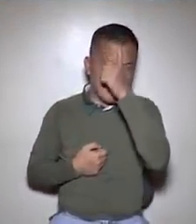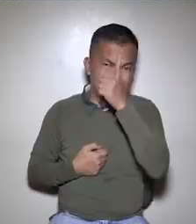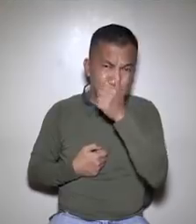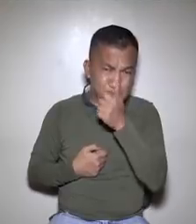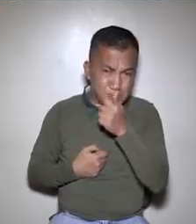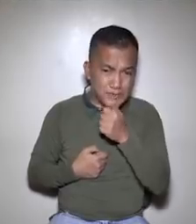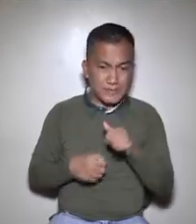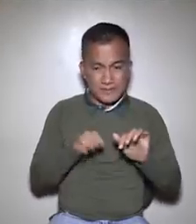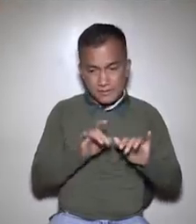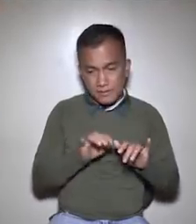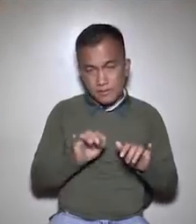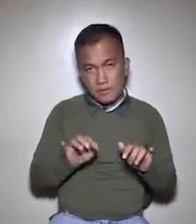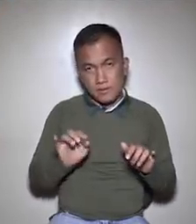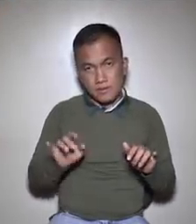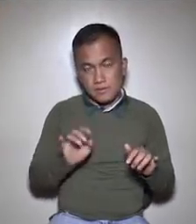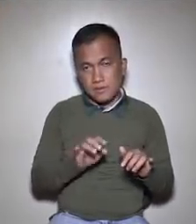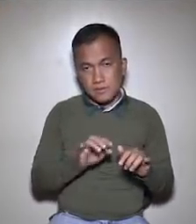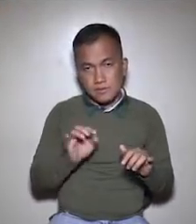yun.